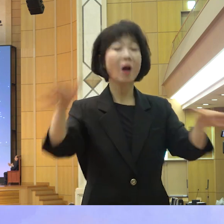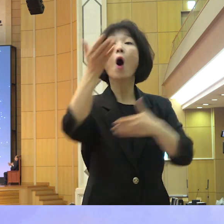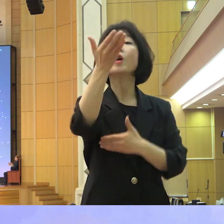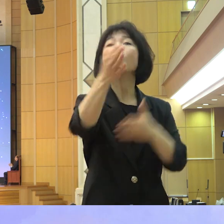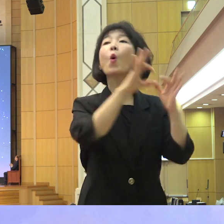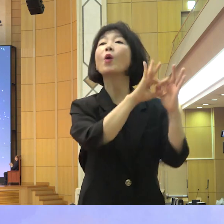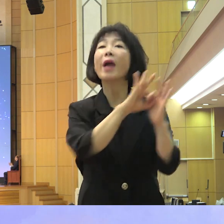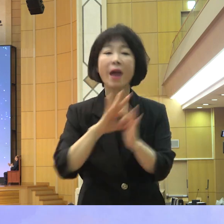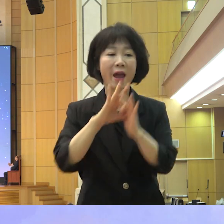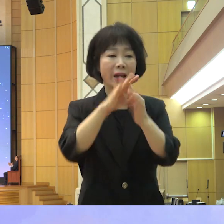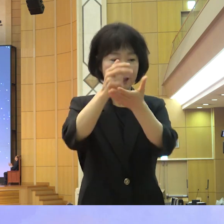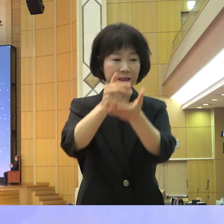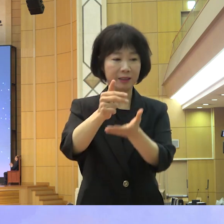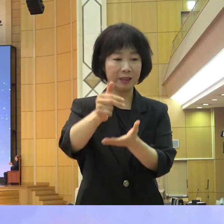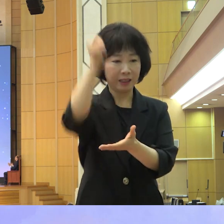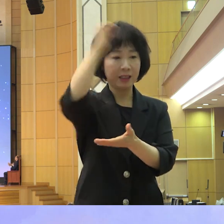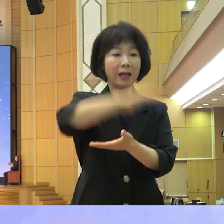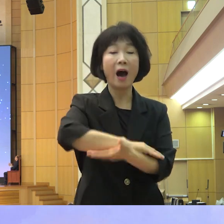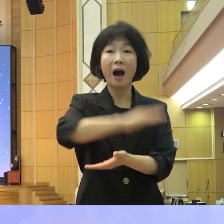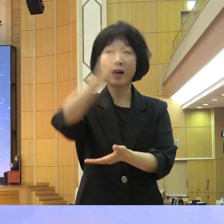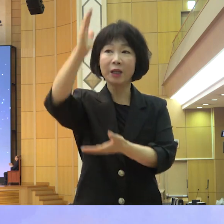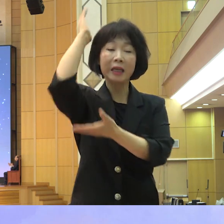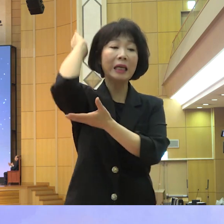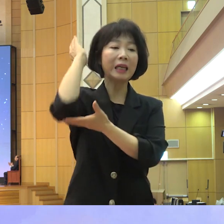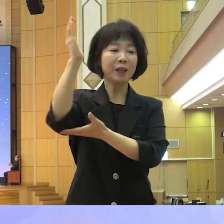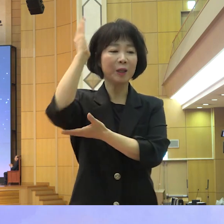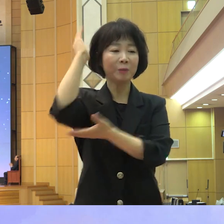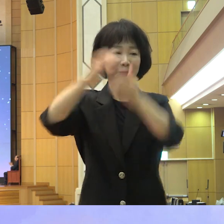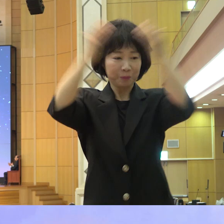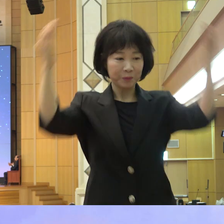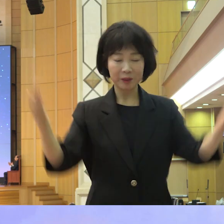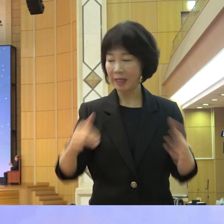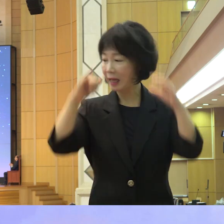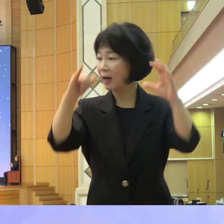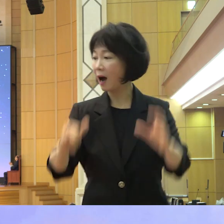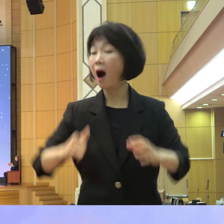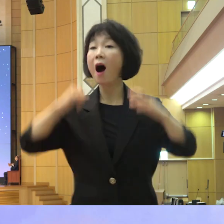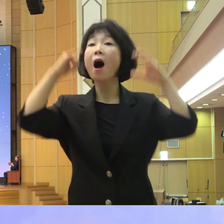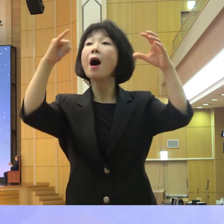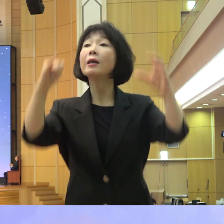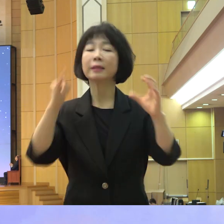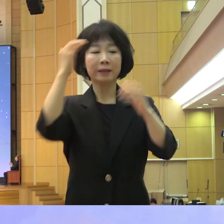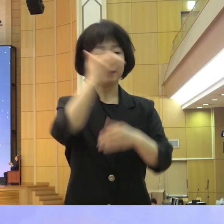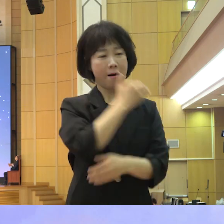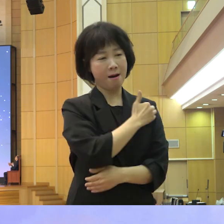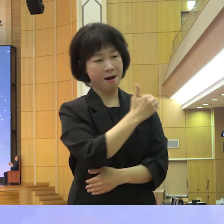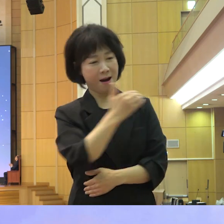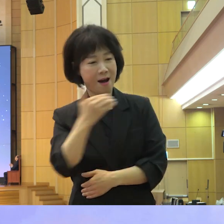퍼지리. 너를 통해 그 이야기 온 세상. 너를